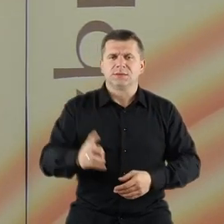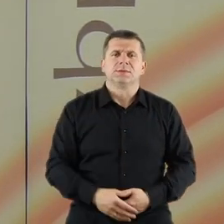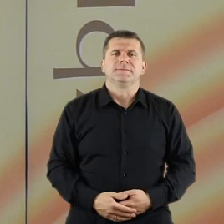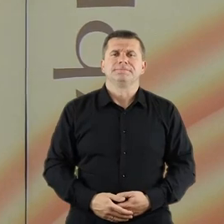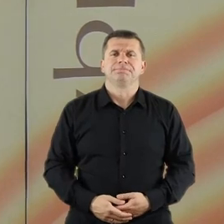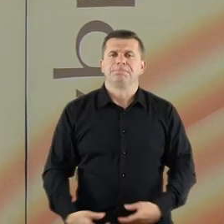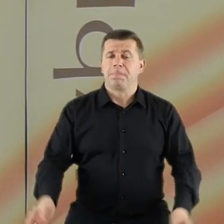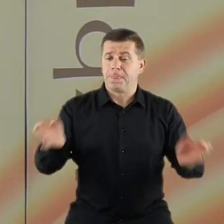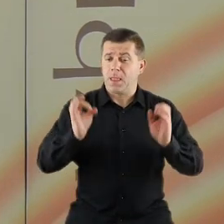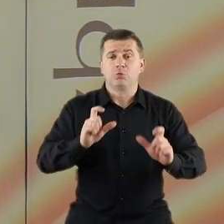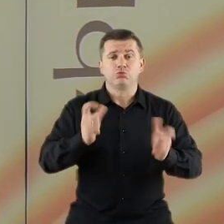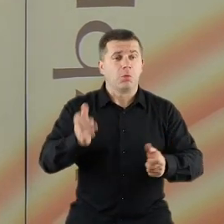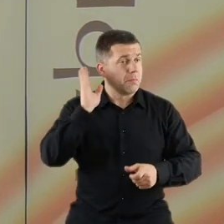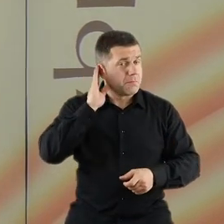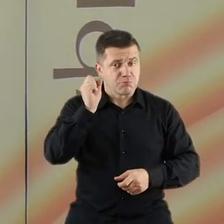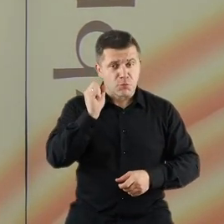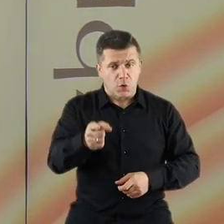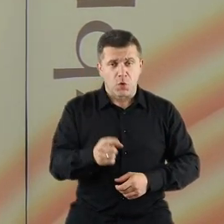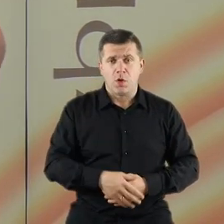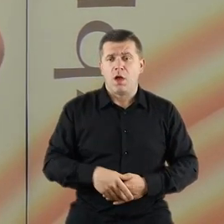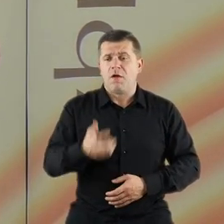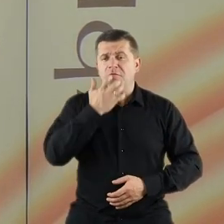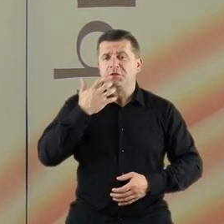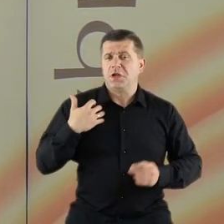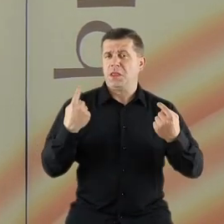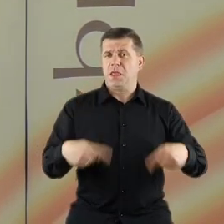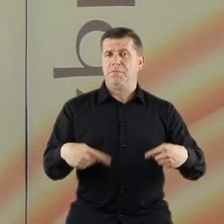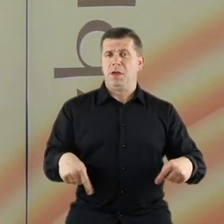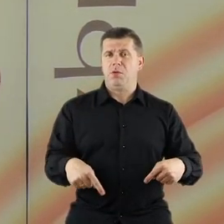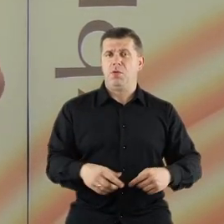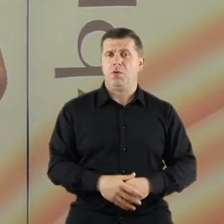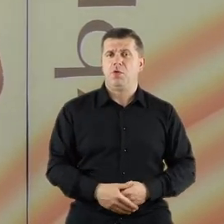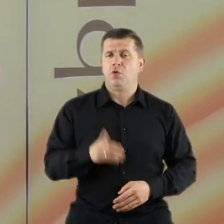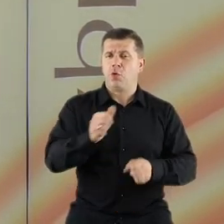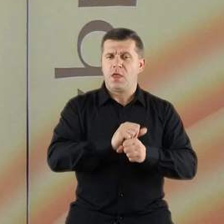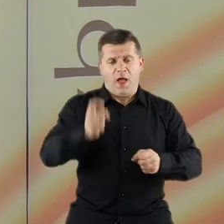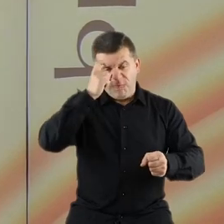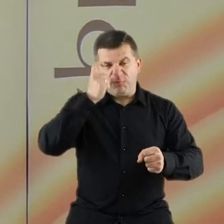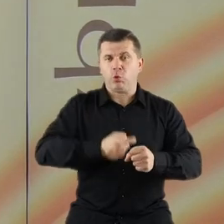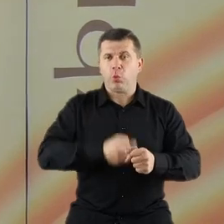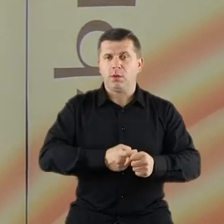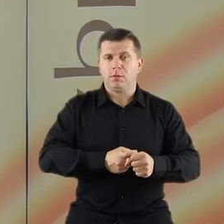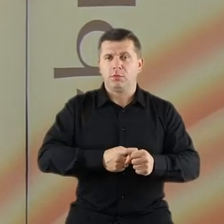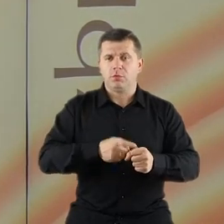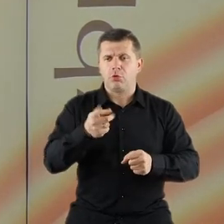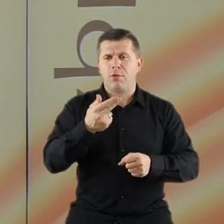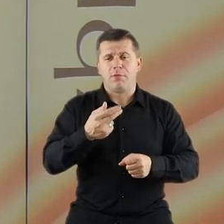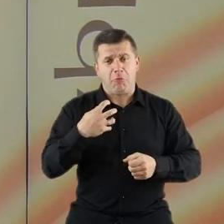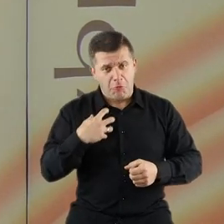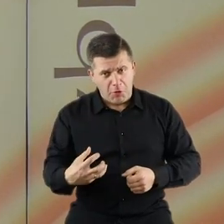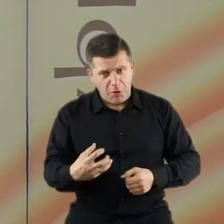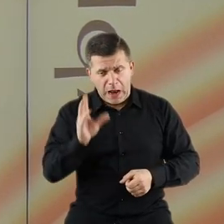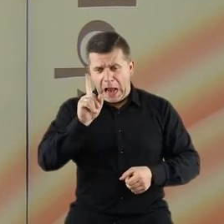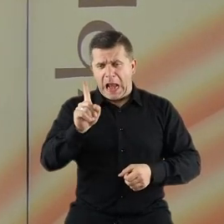i teraz to co się pojawia A tego przecież wcześniej nie było to jest wróg to jest Niby